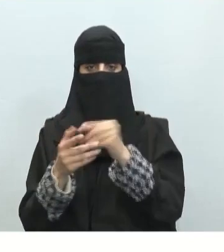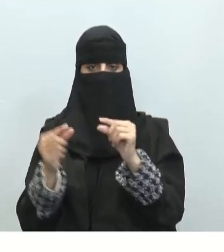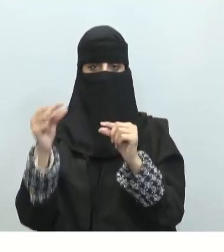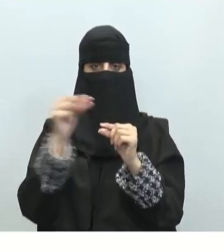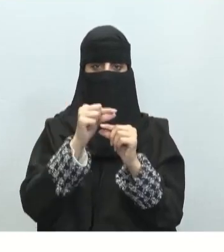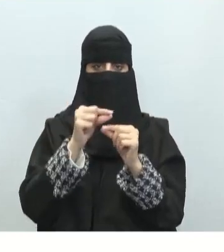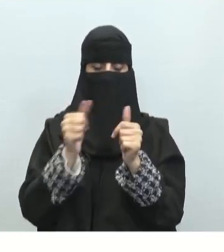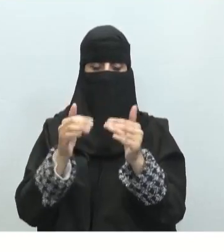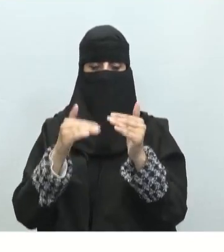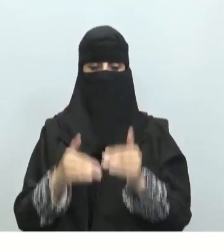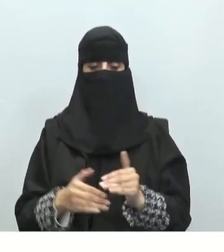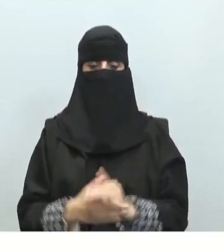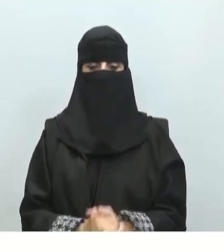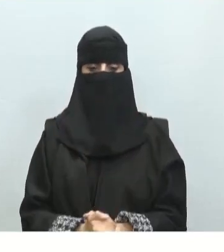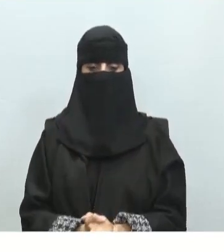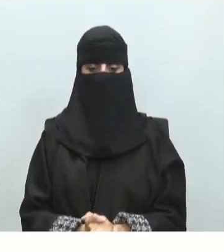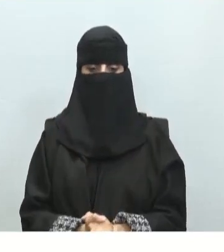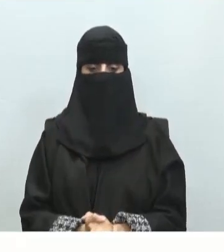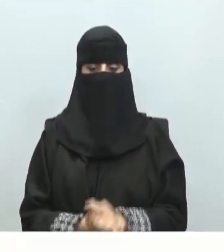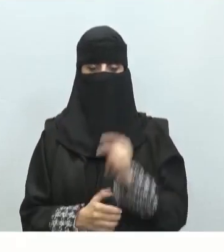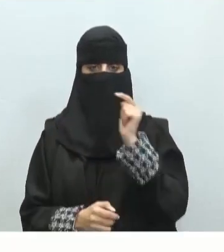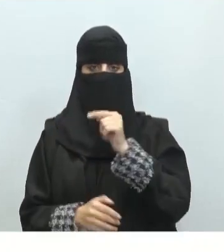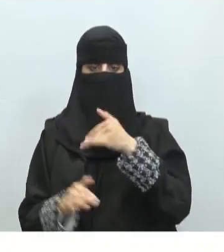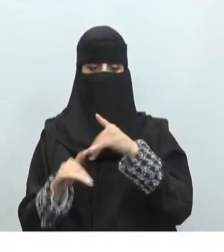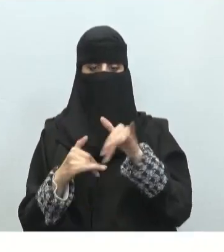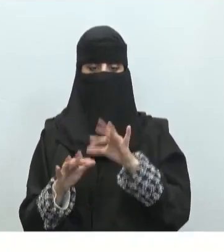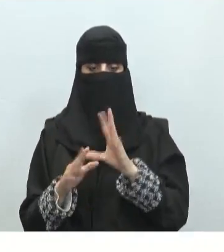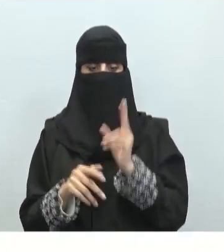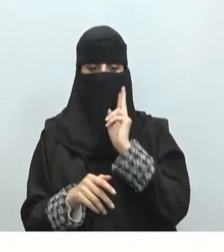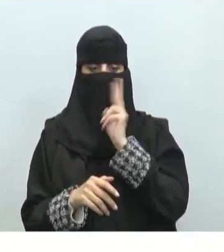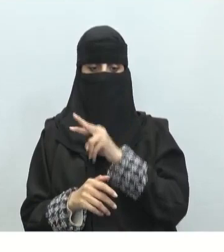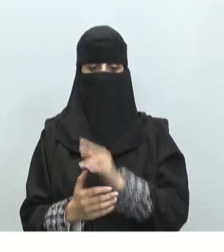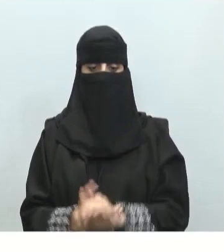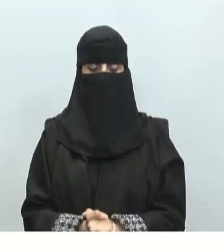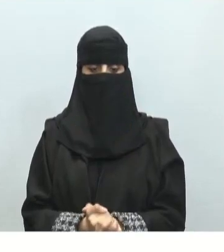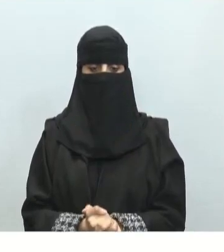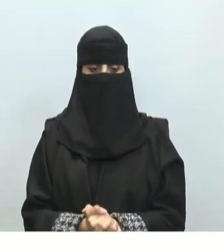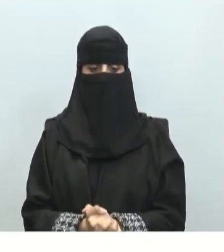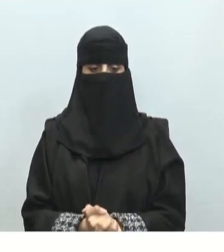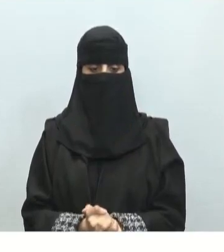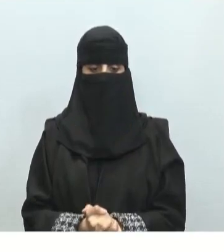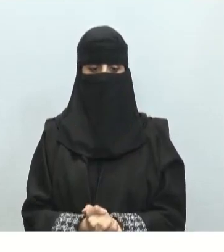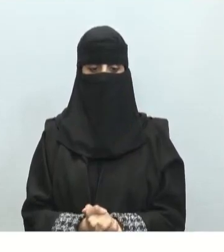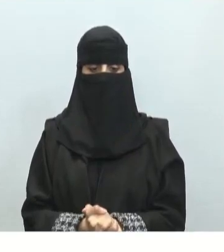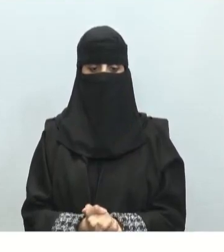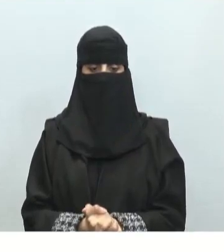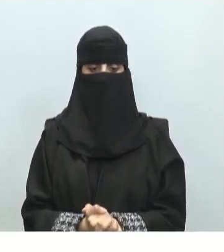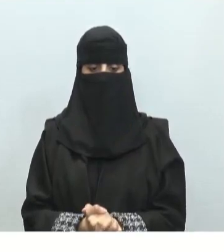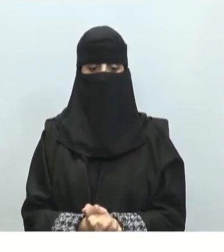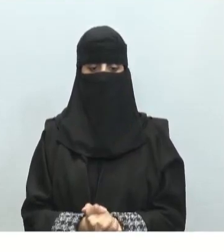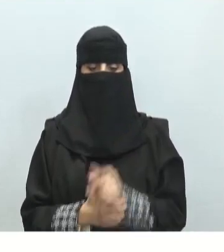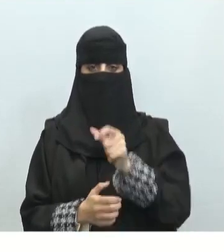هند الفاعل بهذه الطريقه ايضا هند البيت رجعت